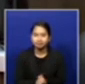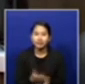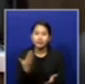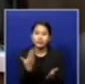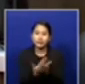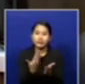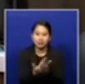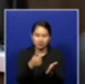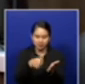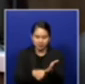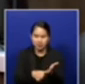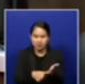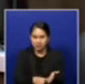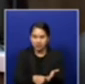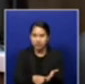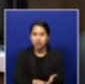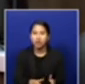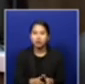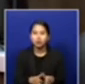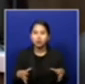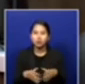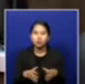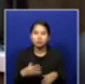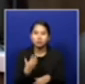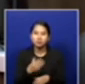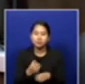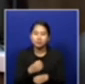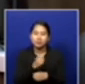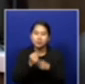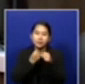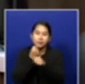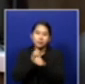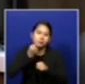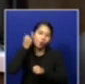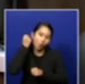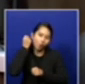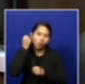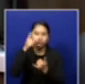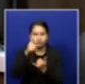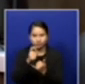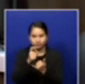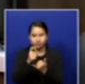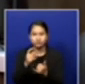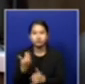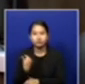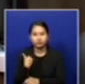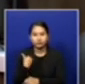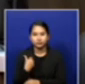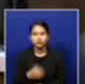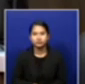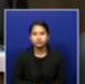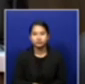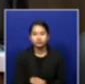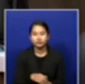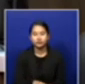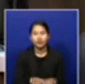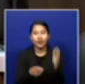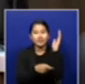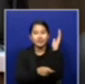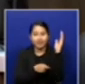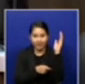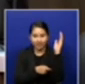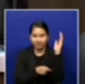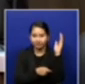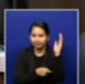สินพี่น้องชาวนาต้องผูกคอตายพี่น้องกรีดยางก็ต้องผูกคอต